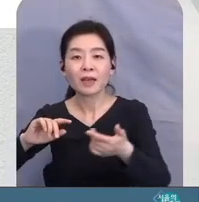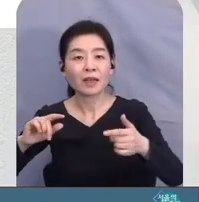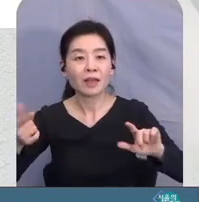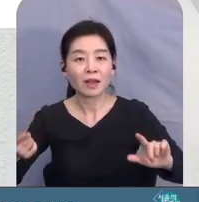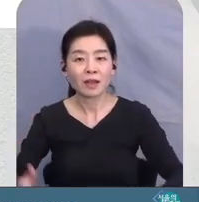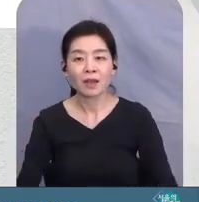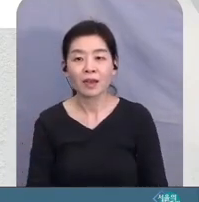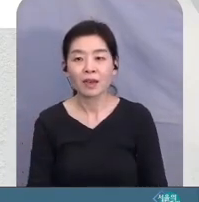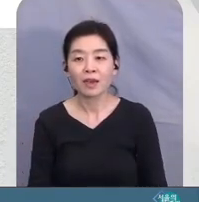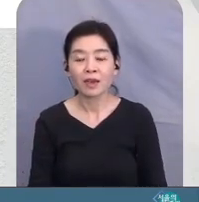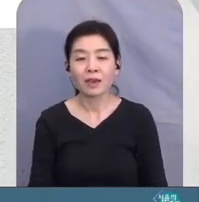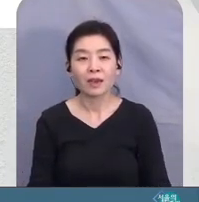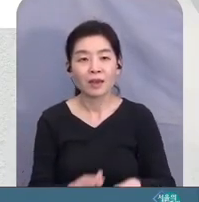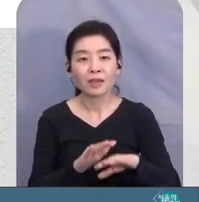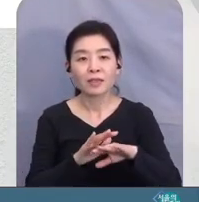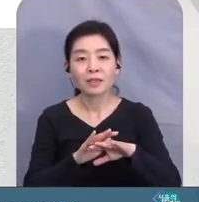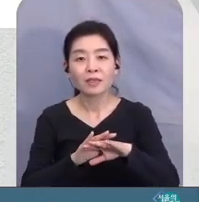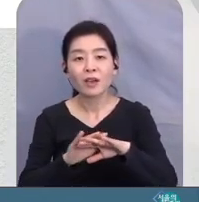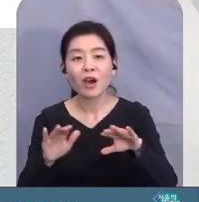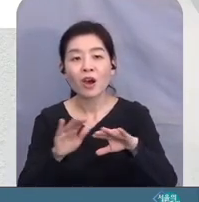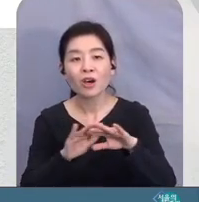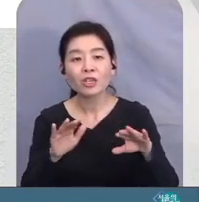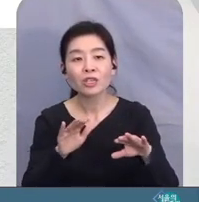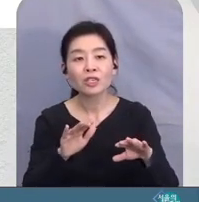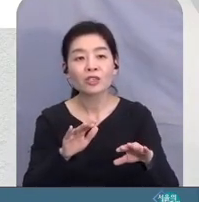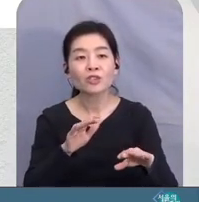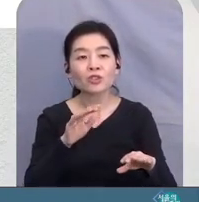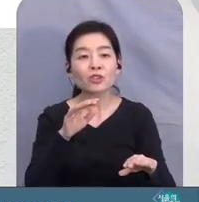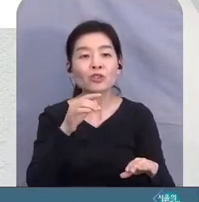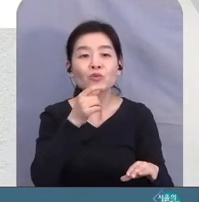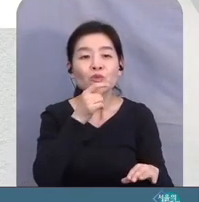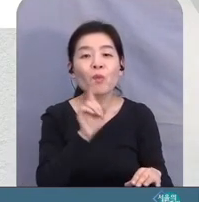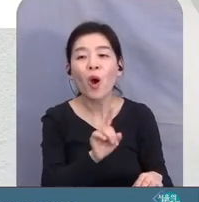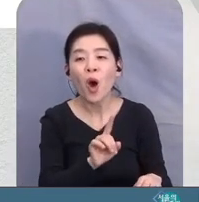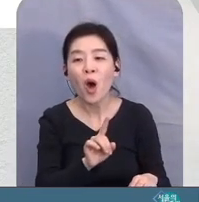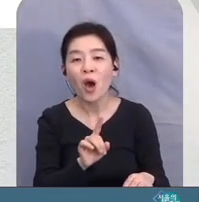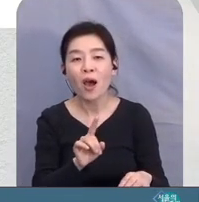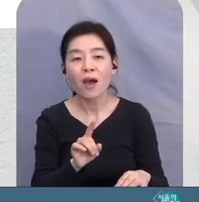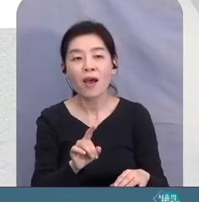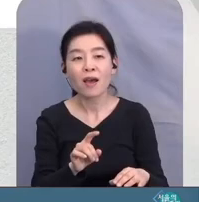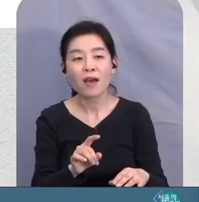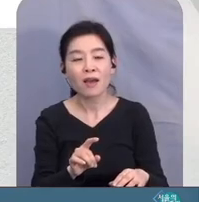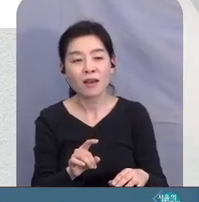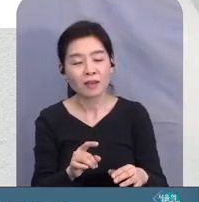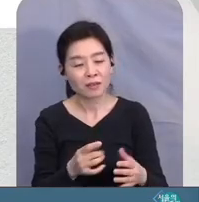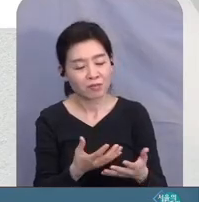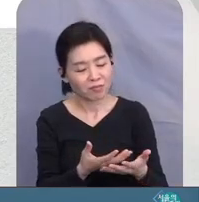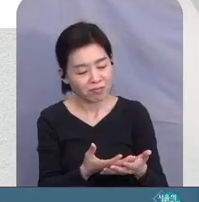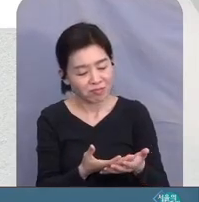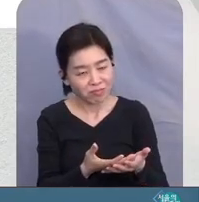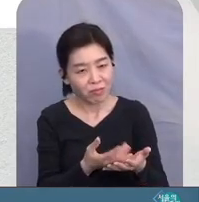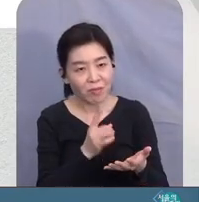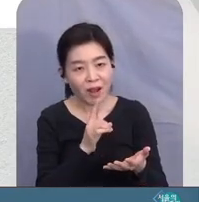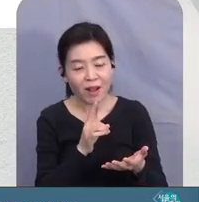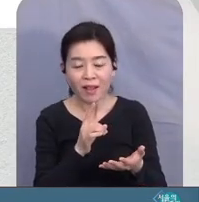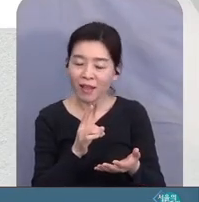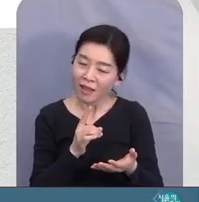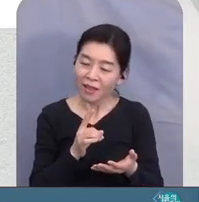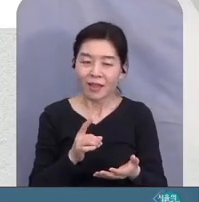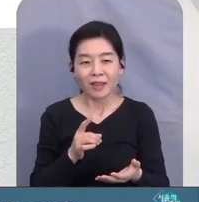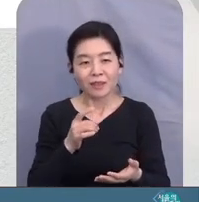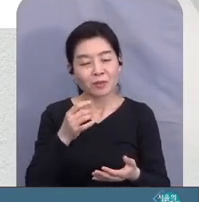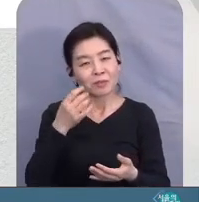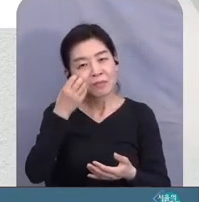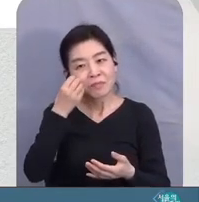어떻게 처리수냐 오염수지 그랬더니 알프스로 처리된 오염수다 이제 그러려니까 좀 미안하잖아요.